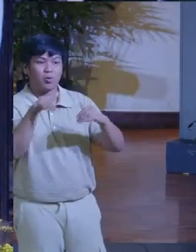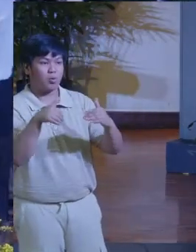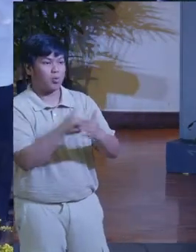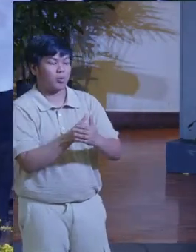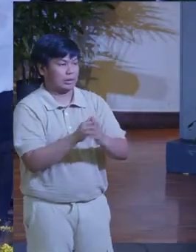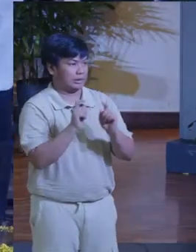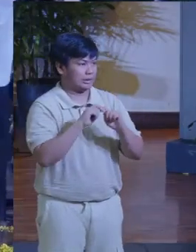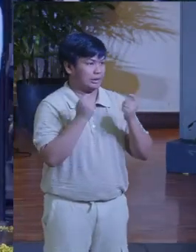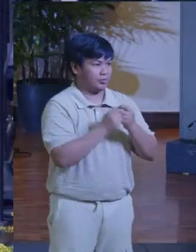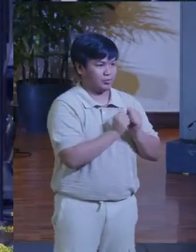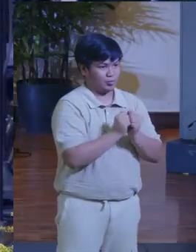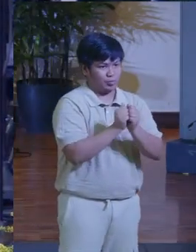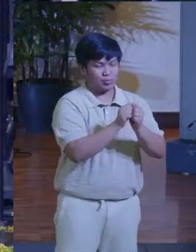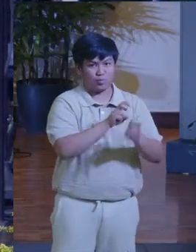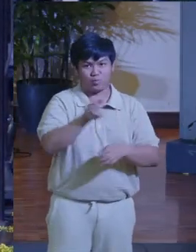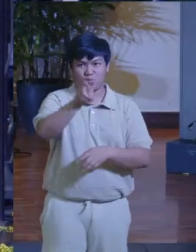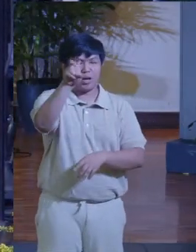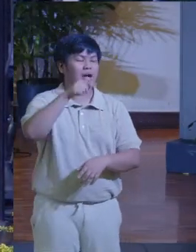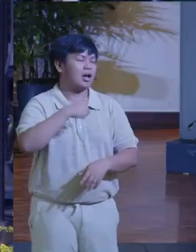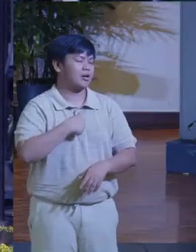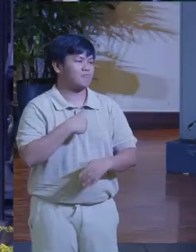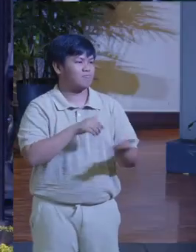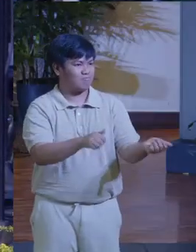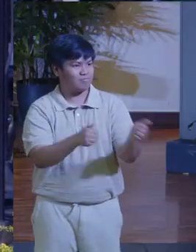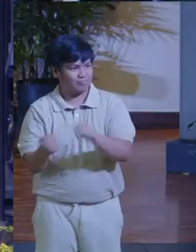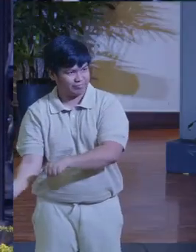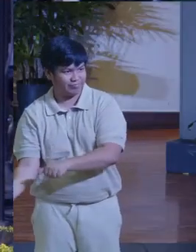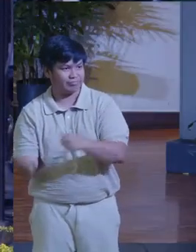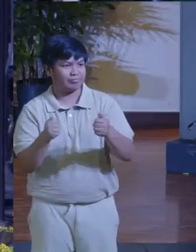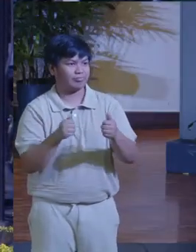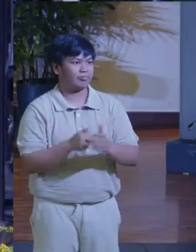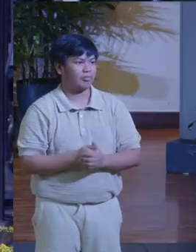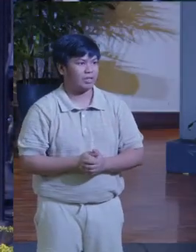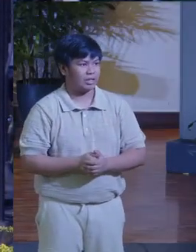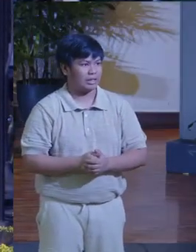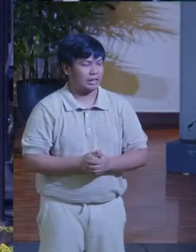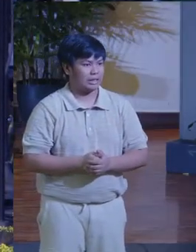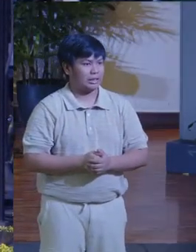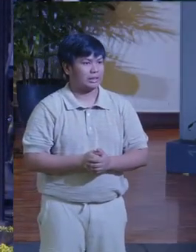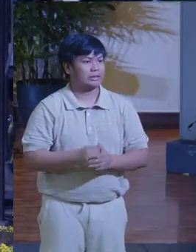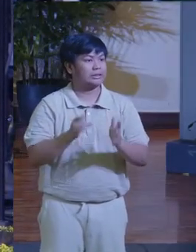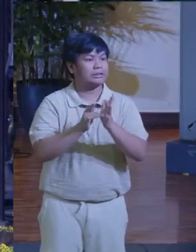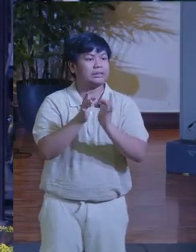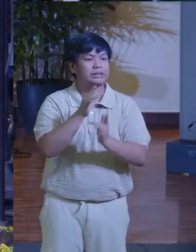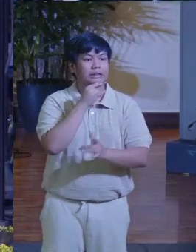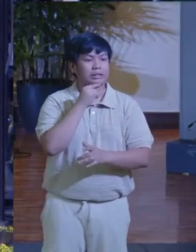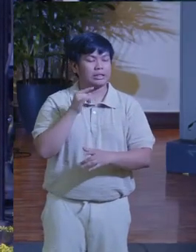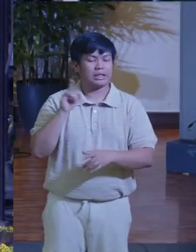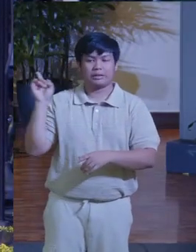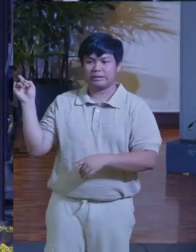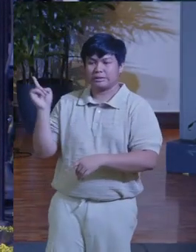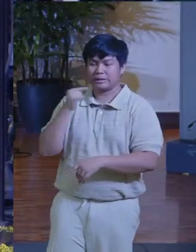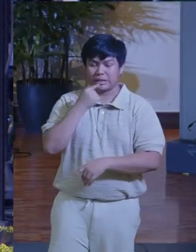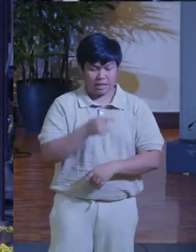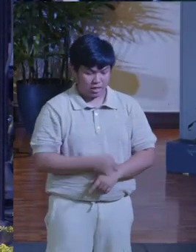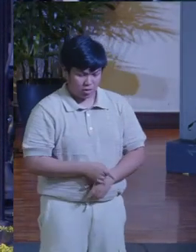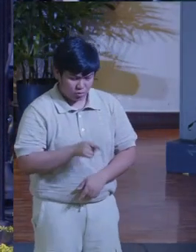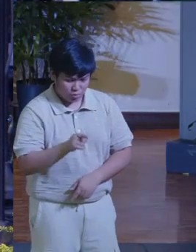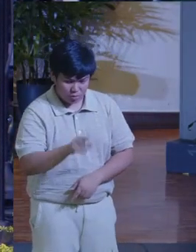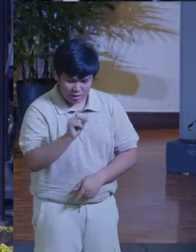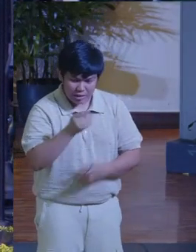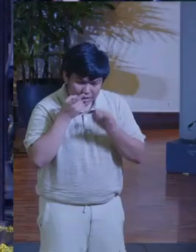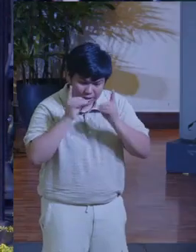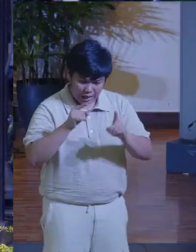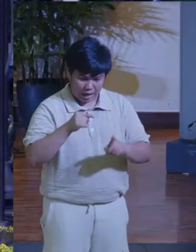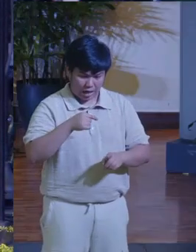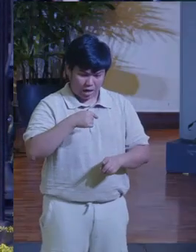nililubog, pinare-recite ko sa kanila. I have been crucified with Christ. It is no